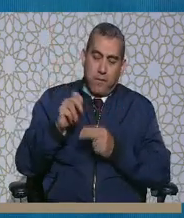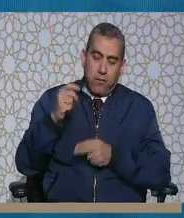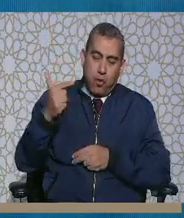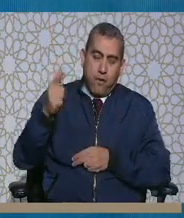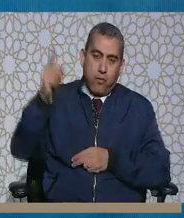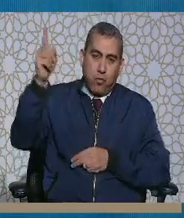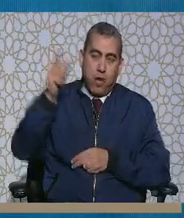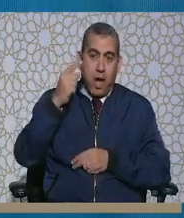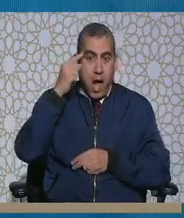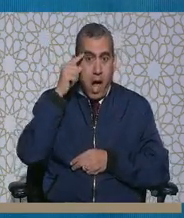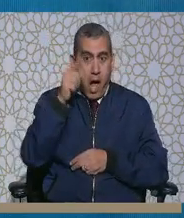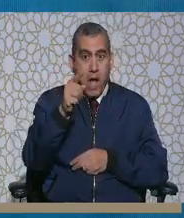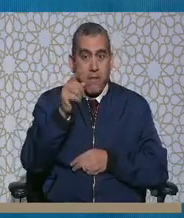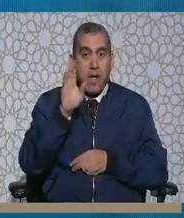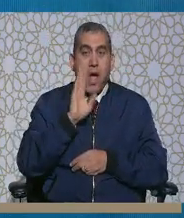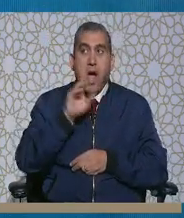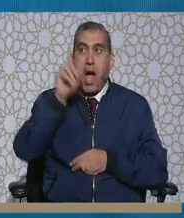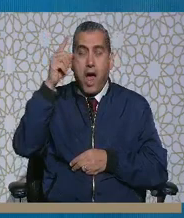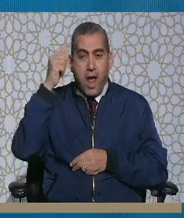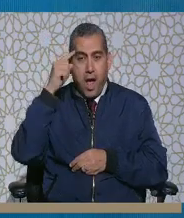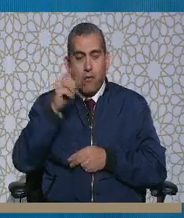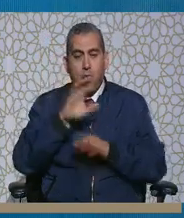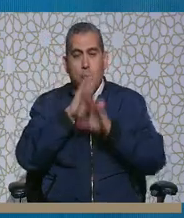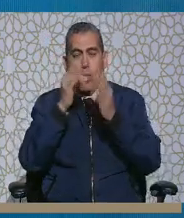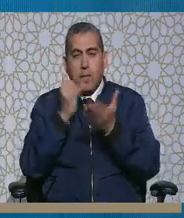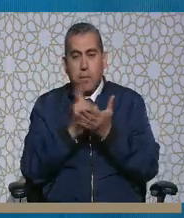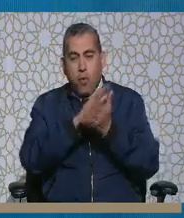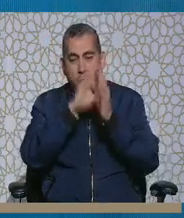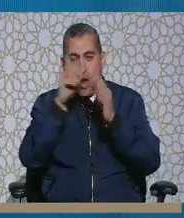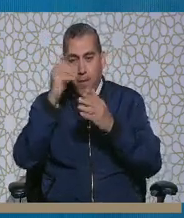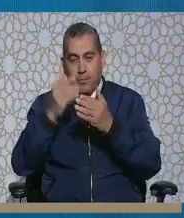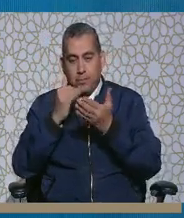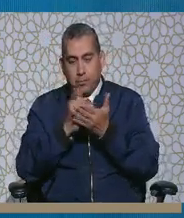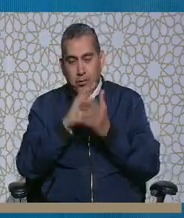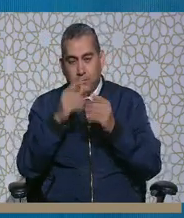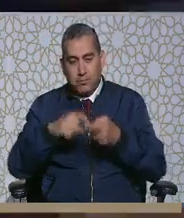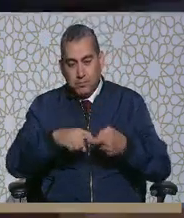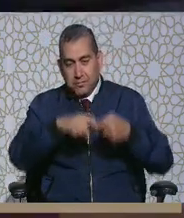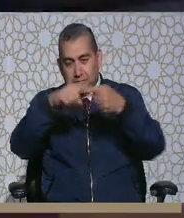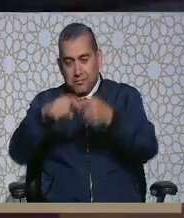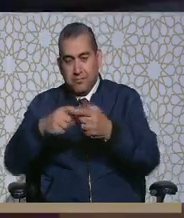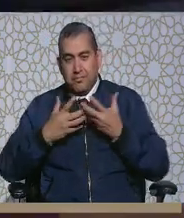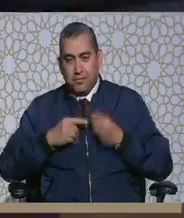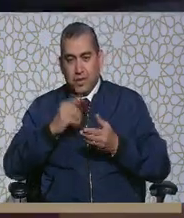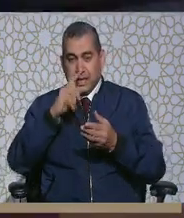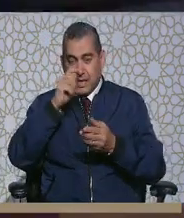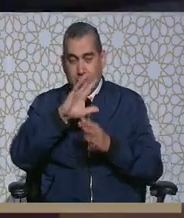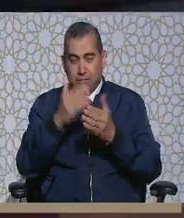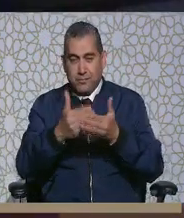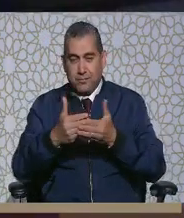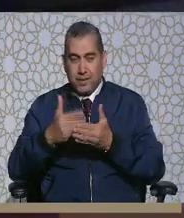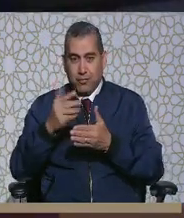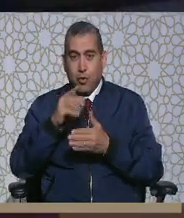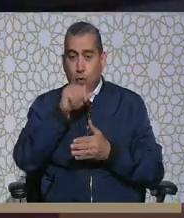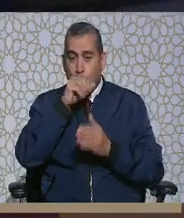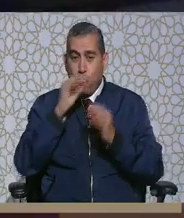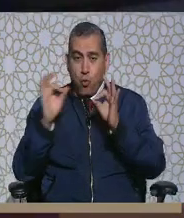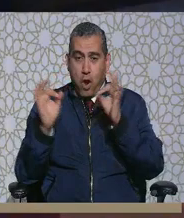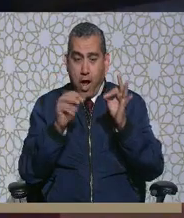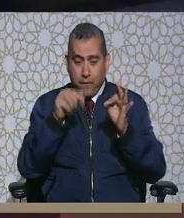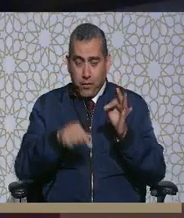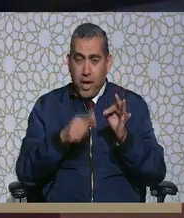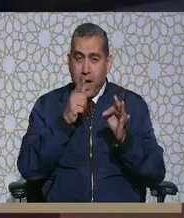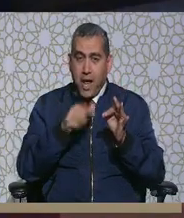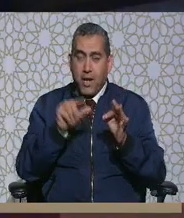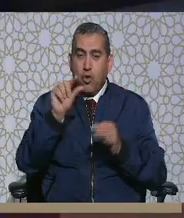واعلم ان الله سيتحمل عنك فيه ضره وان هو ينقلك الى افضل حال والقران بيحكيلنا عن